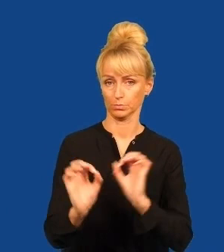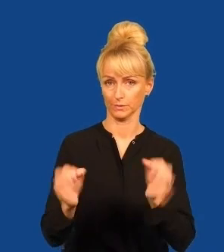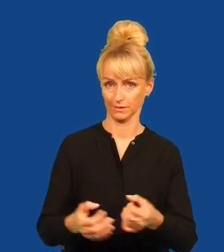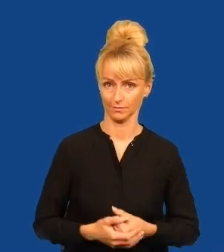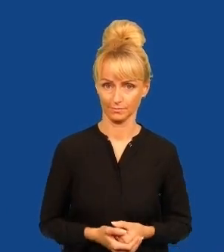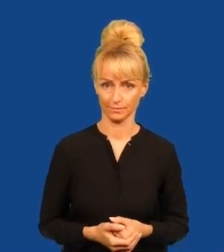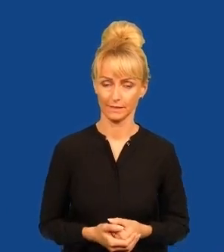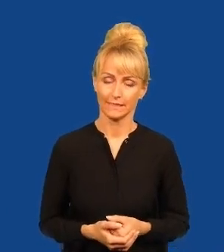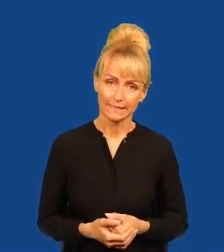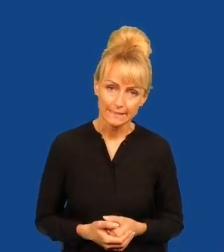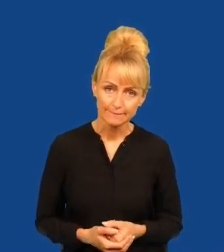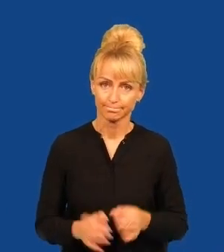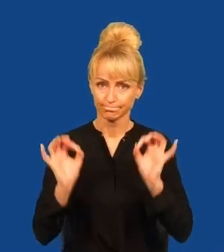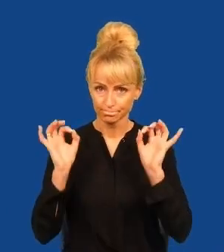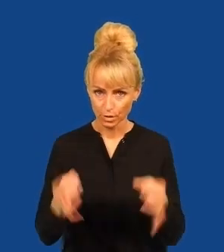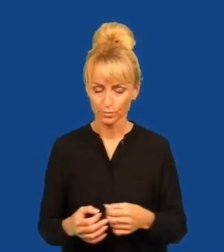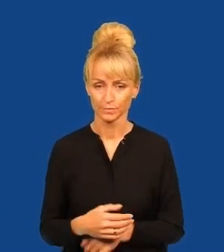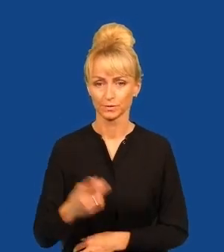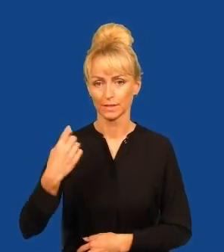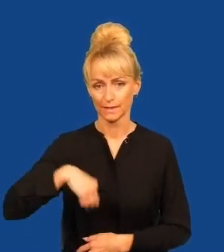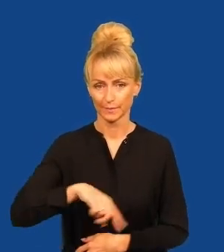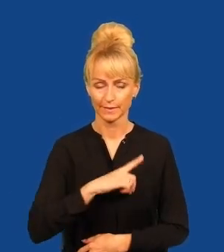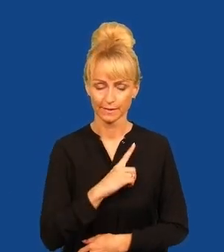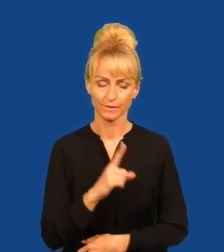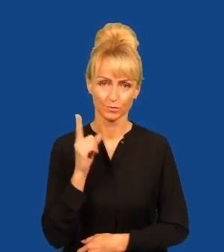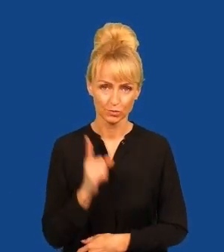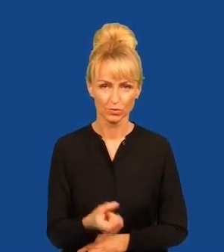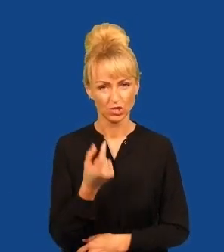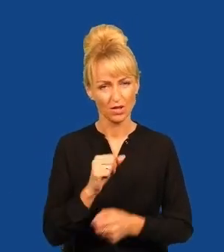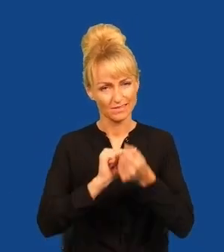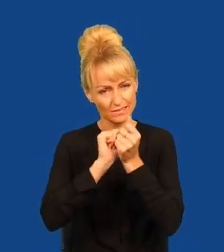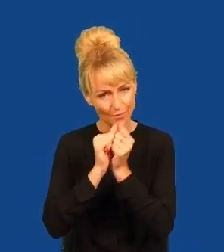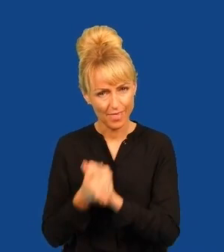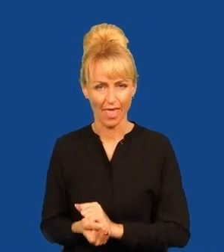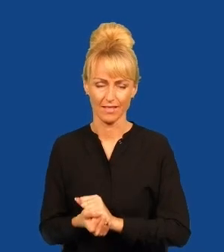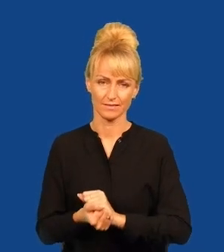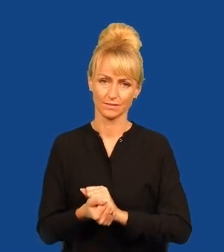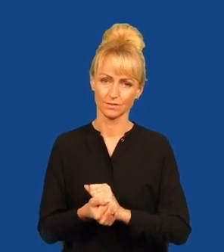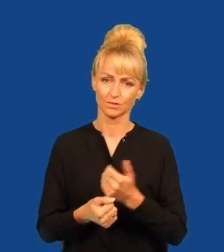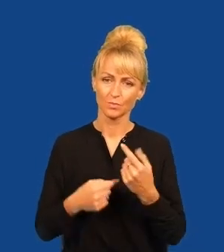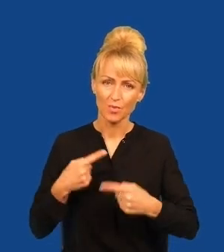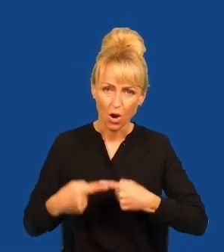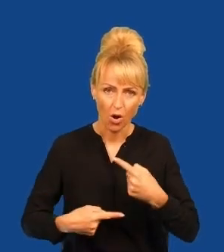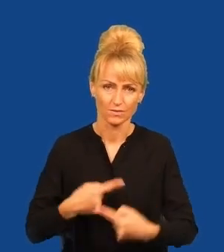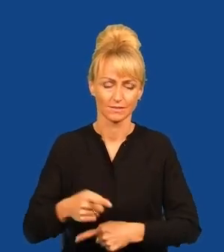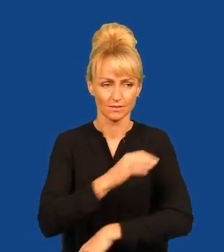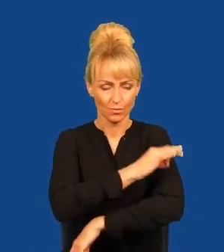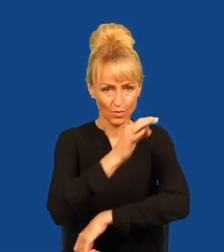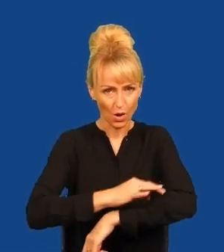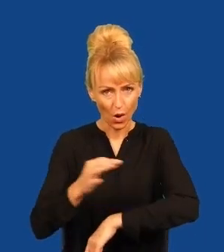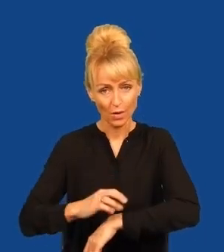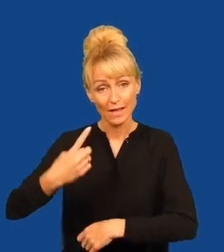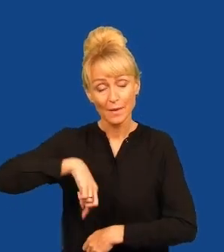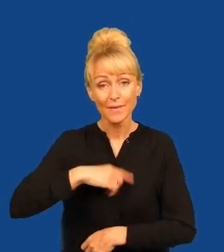w tę stronę, mimo to, że to wymaga od nas przejścia przez te trochę nieprzyjemne też doświadczenie, bo musimy porzucić naszą wizję